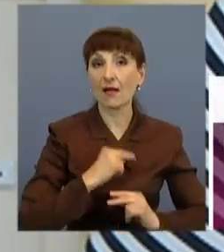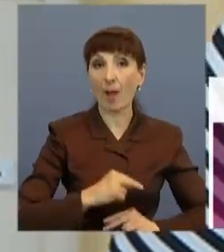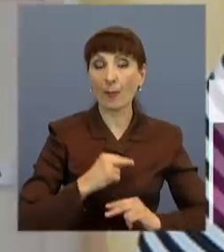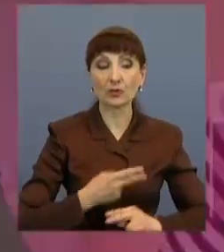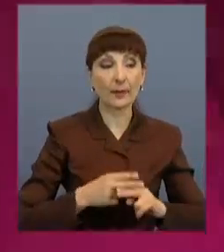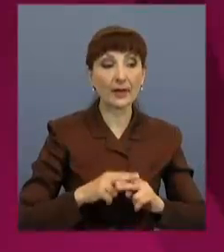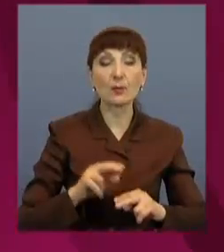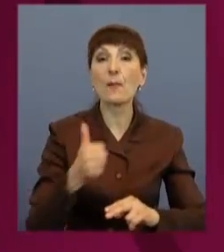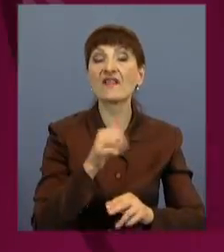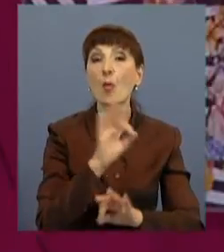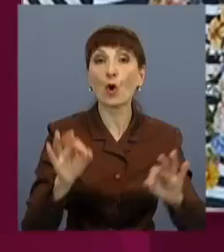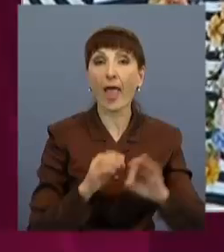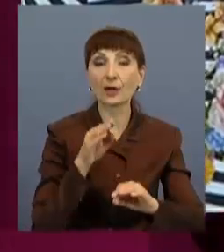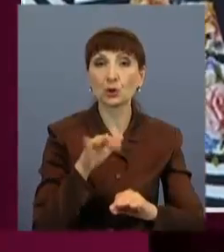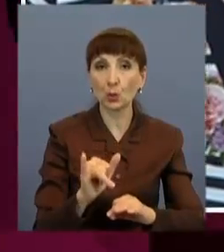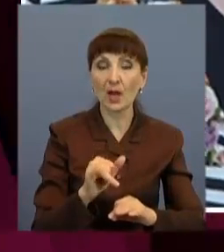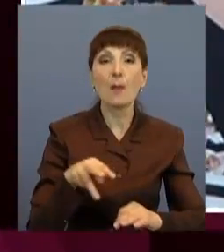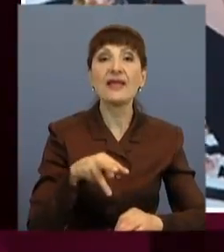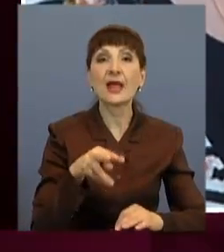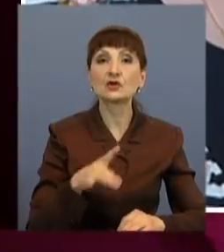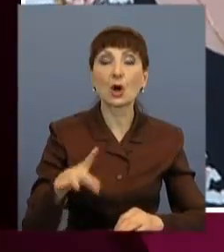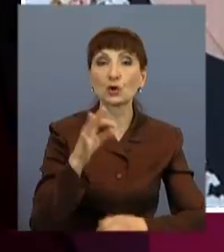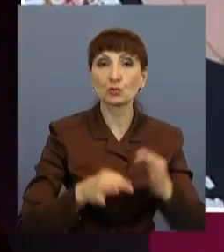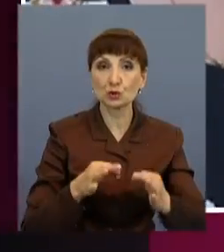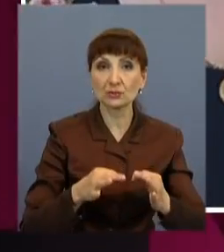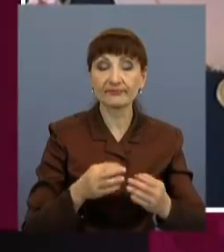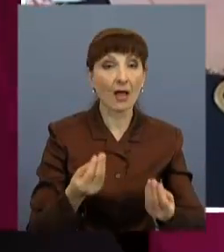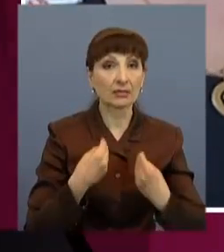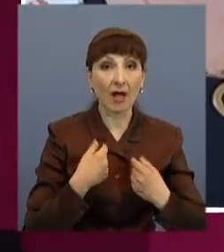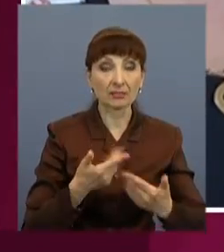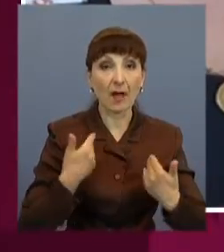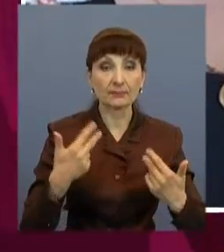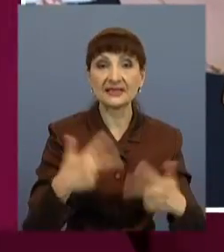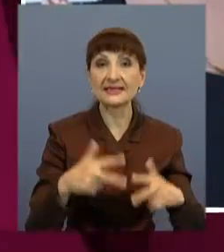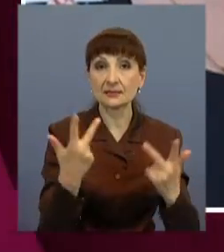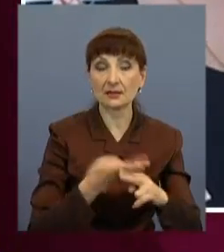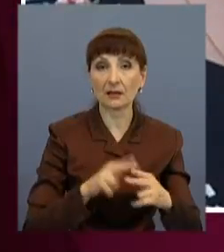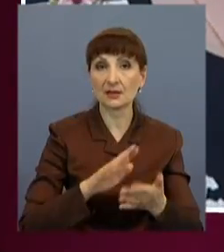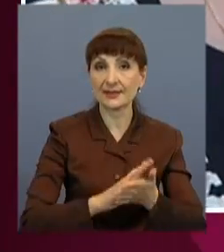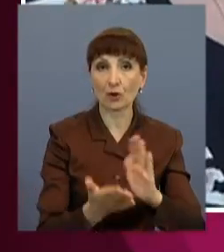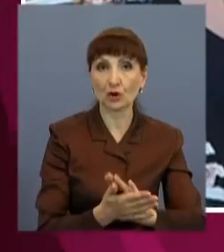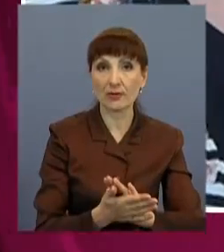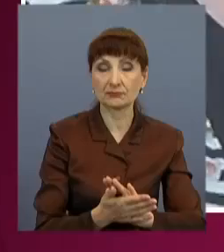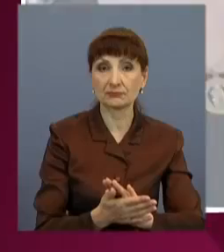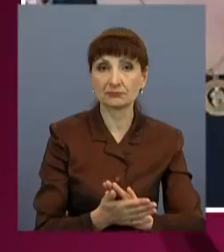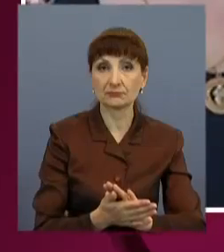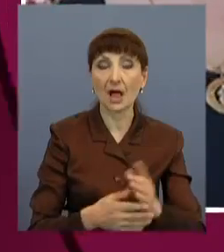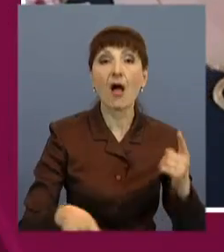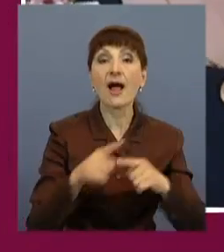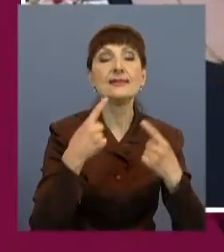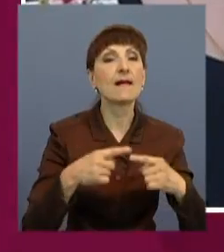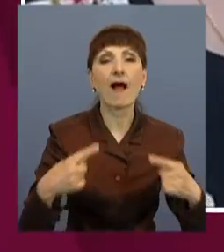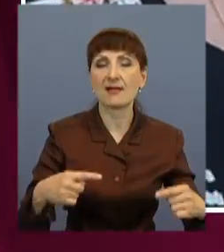по этому пилотному проекту в Медеусском районном суде дал нам 33 таких соглашения. Они